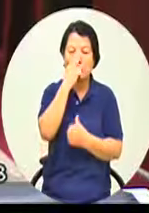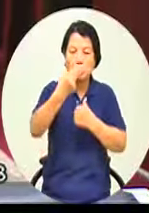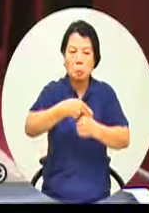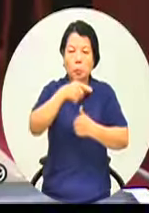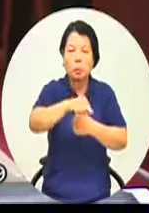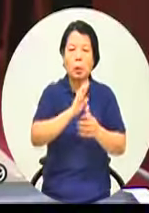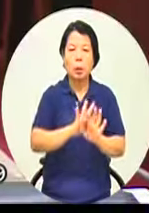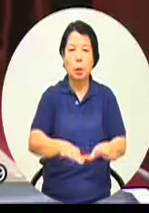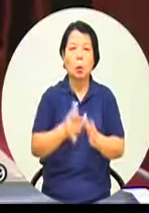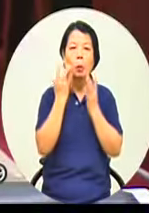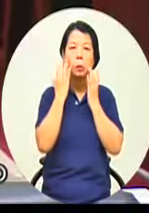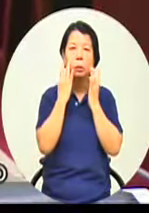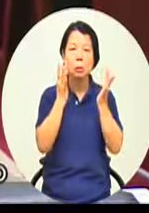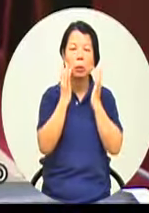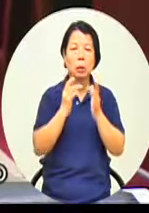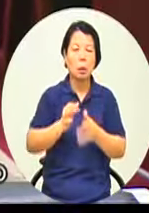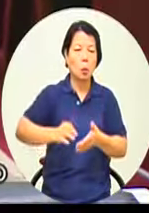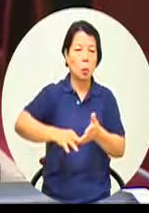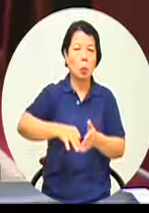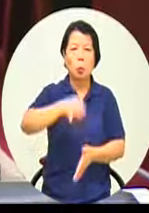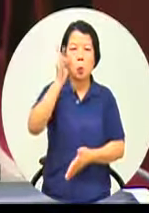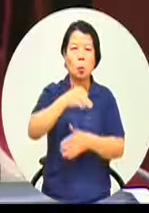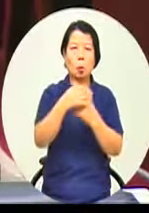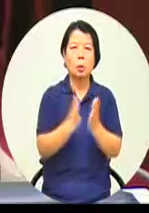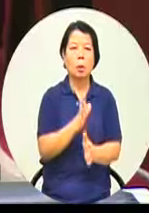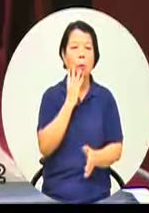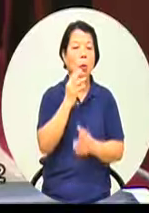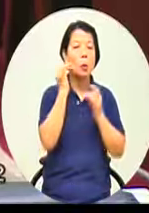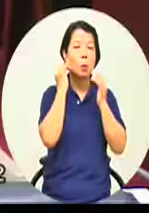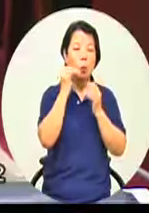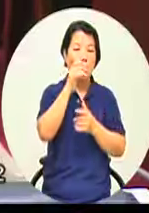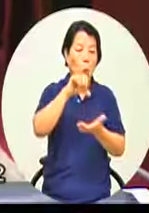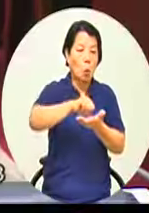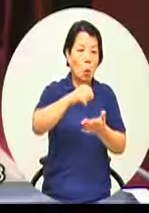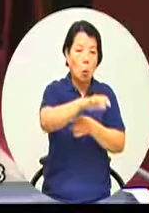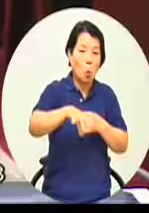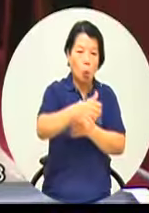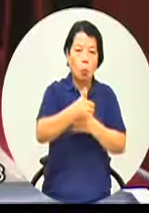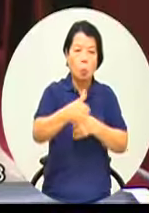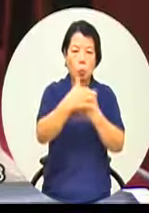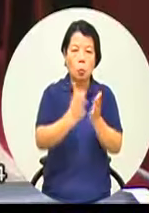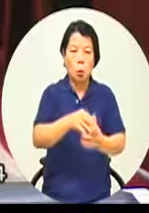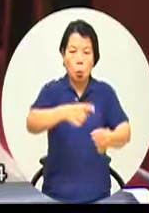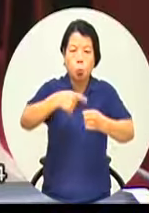到会惊死人，感觉农民可能赚足多。农民也有话要讲，